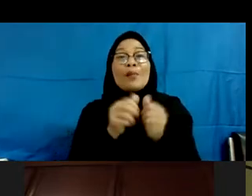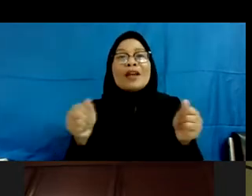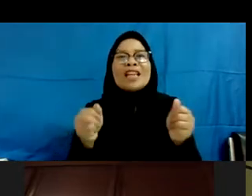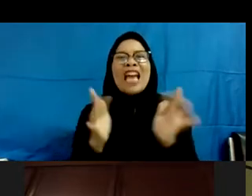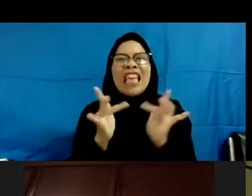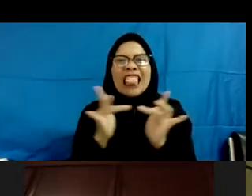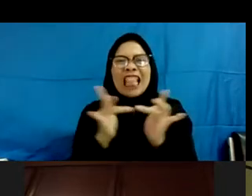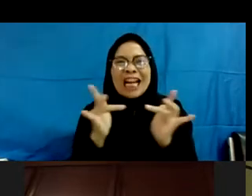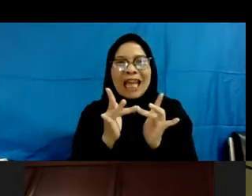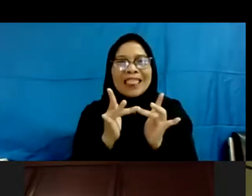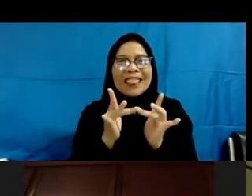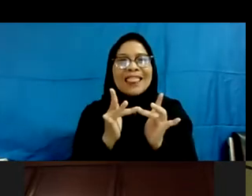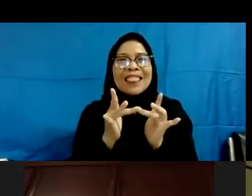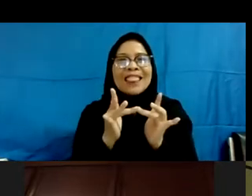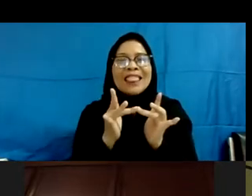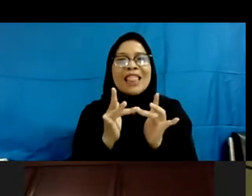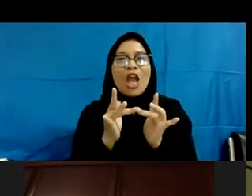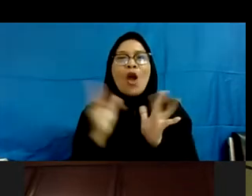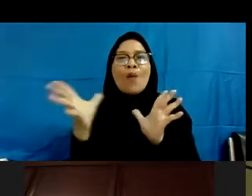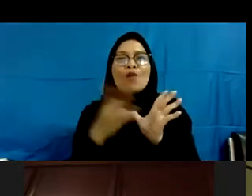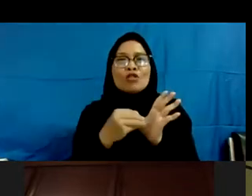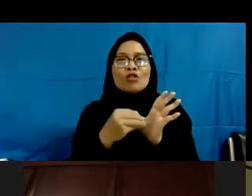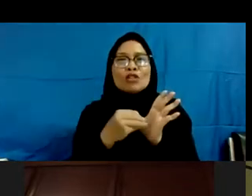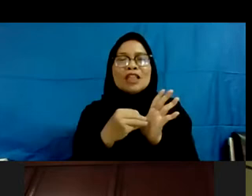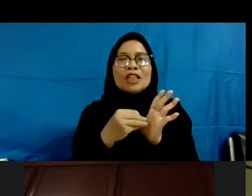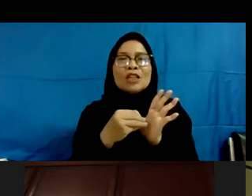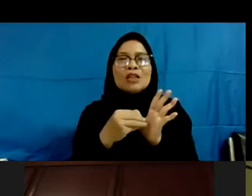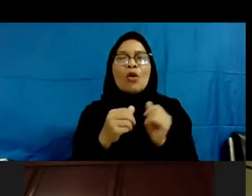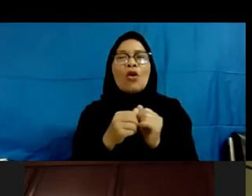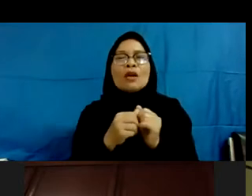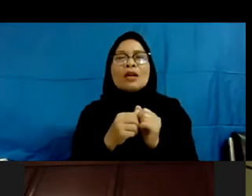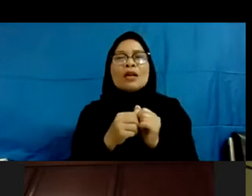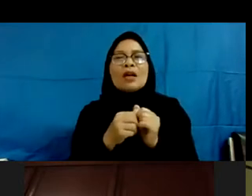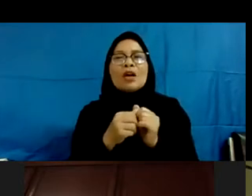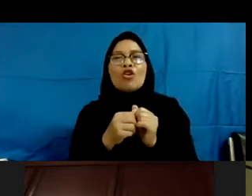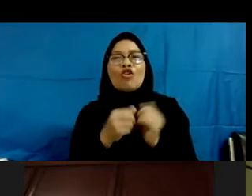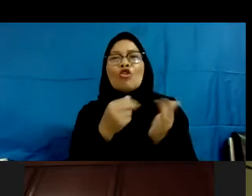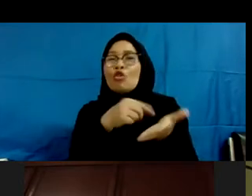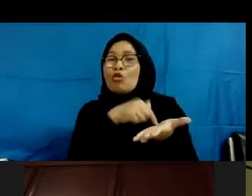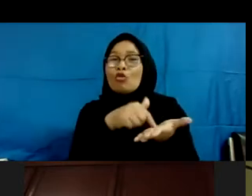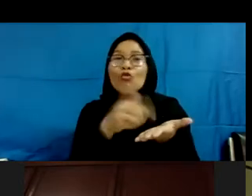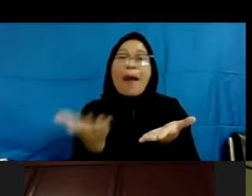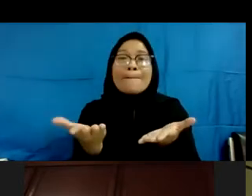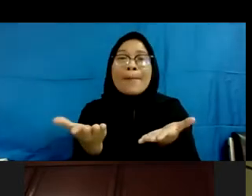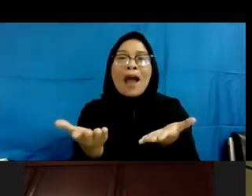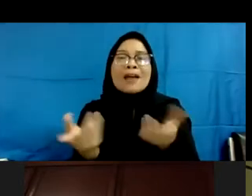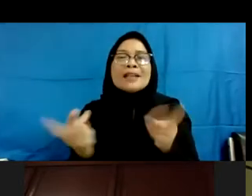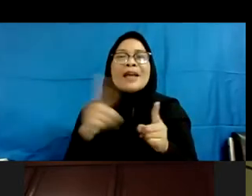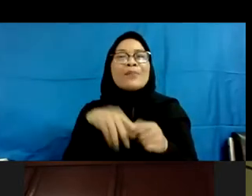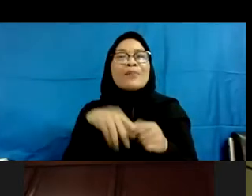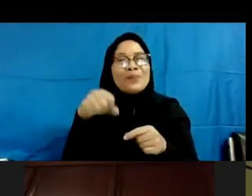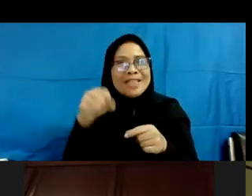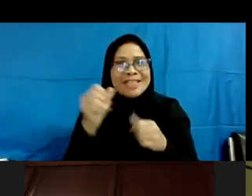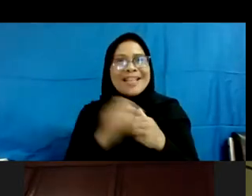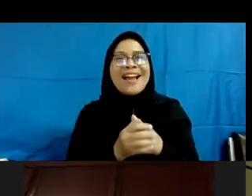sampai browsing gitu, ini huruf apa, sampai dia bisa membaca pesan saya secara lengkap. Hal-hal seperti keren.